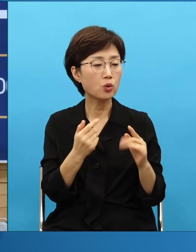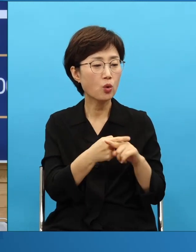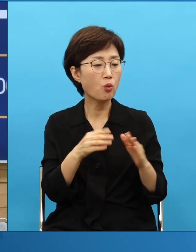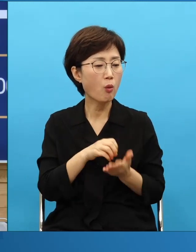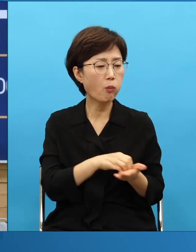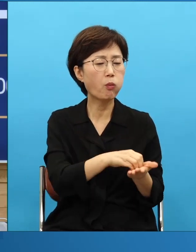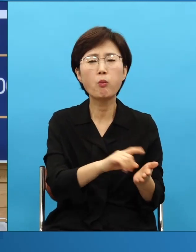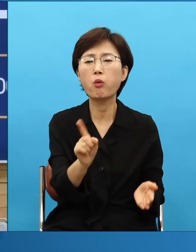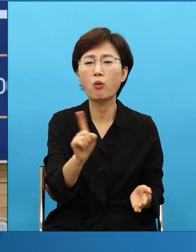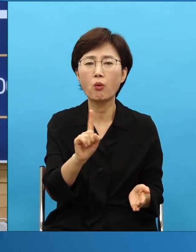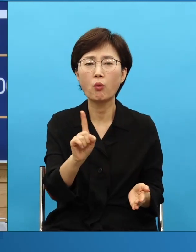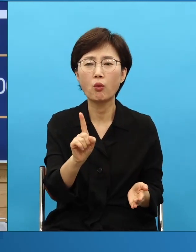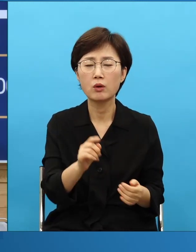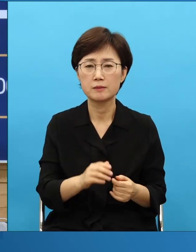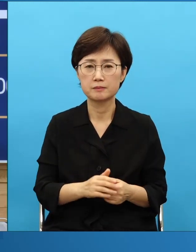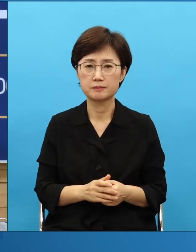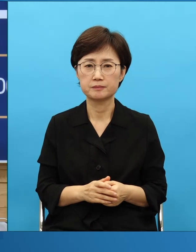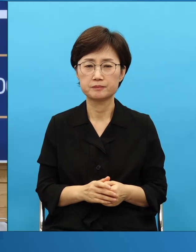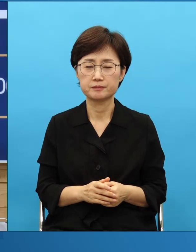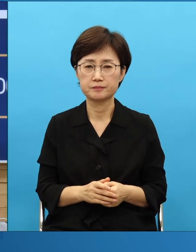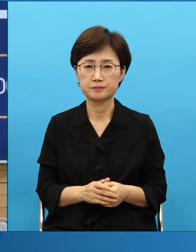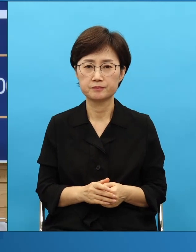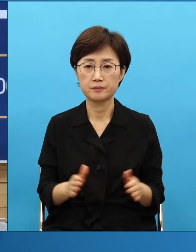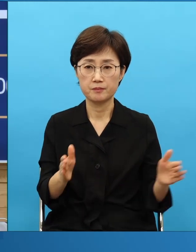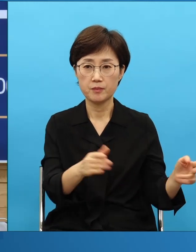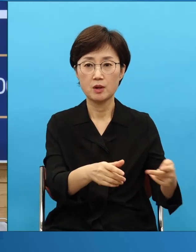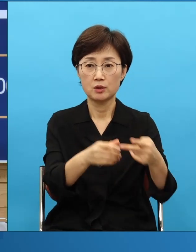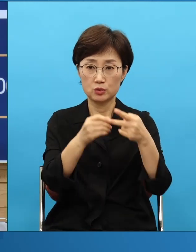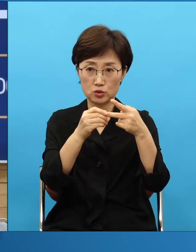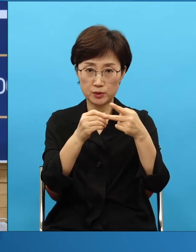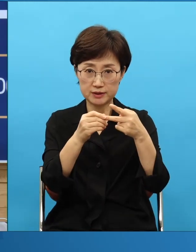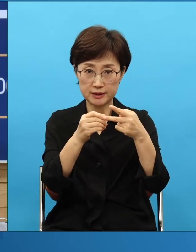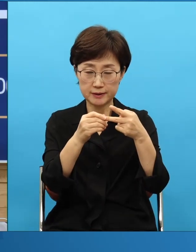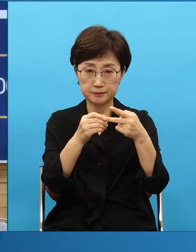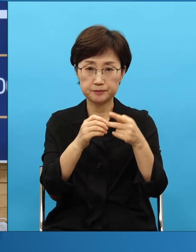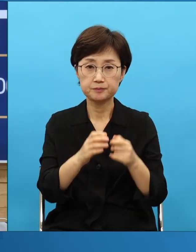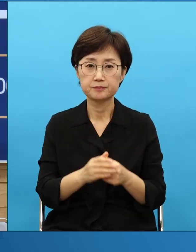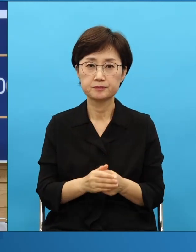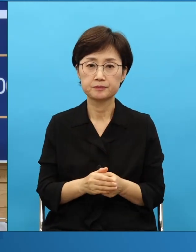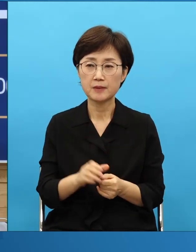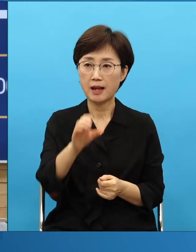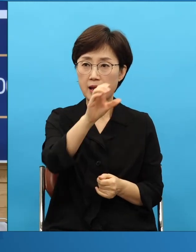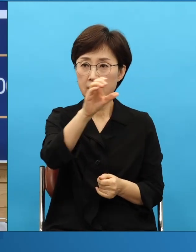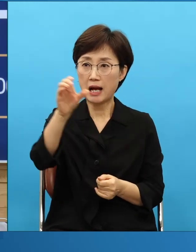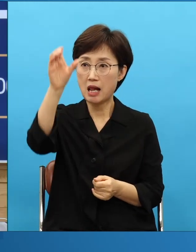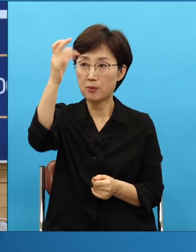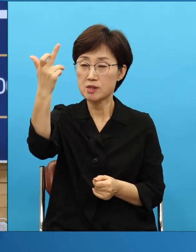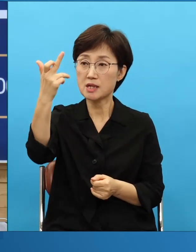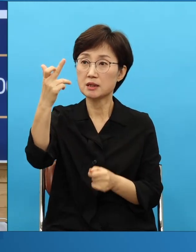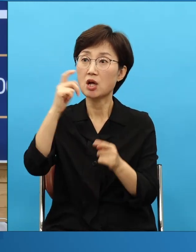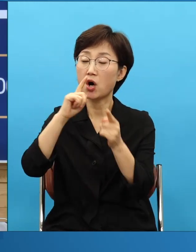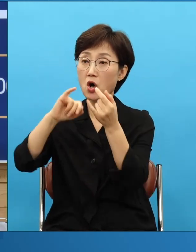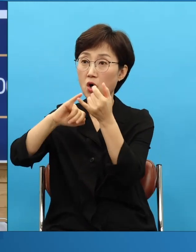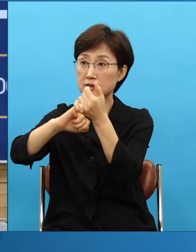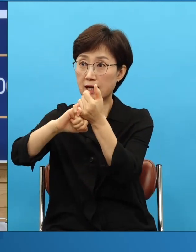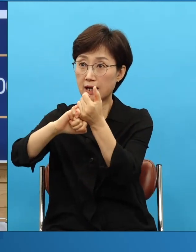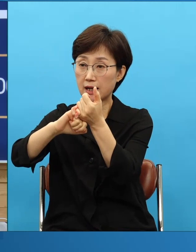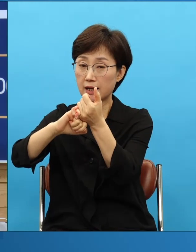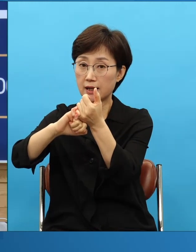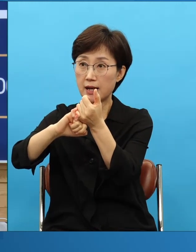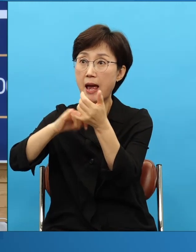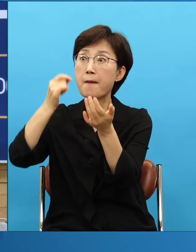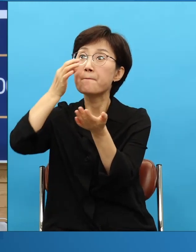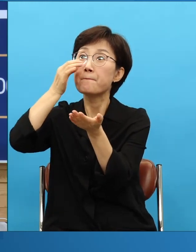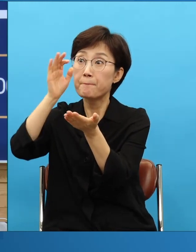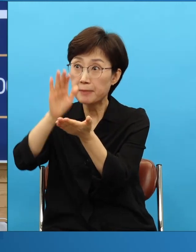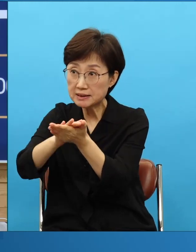give worship? 두 번째입니다. Number two, 이 사람들을 감람산으로 부르셨어요. they were called. These people were